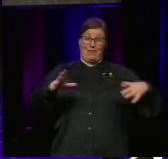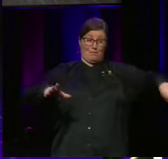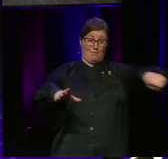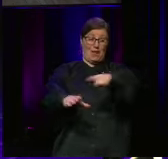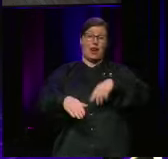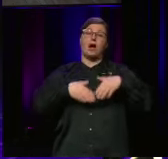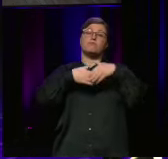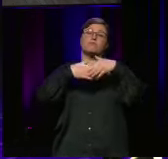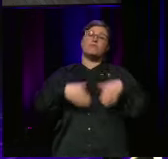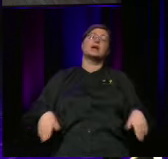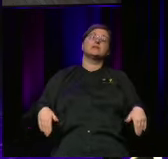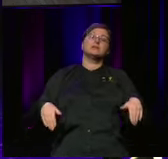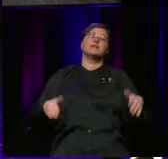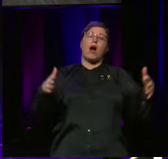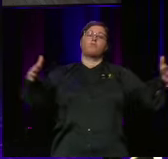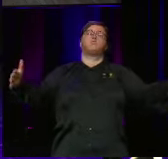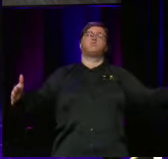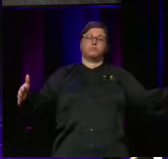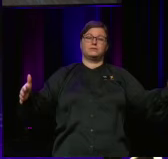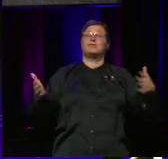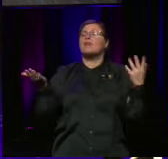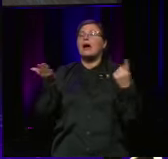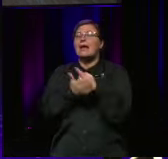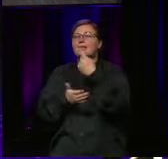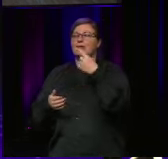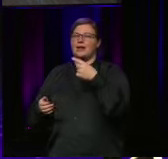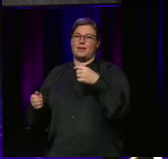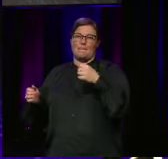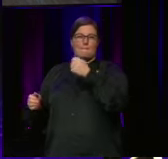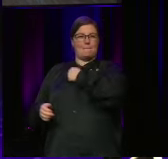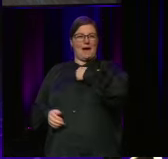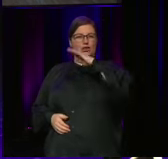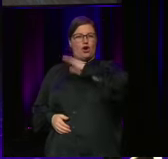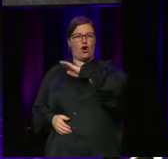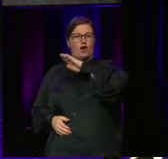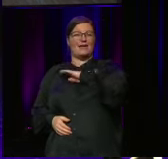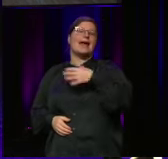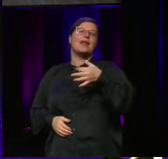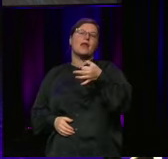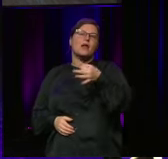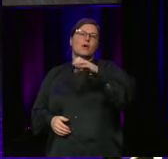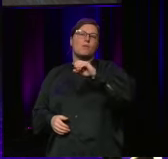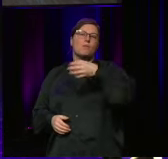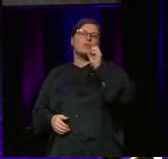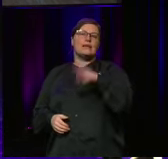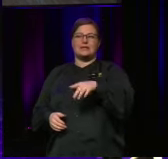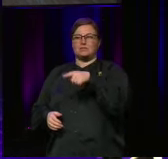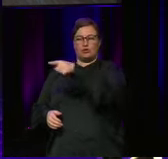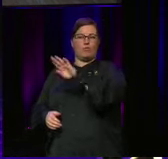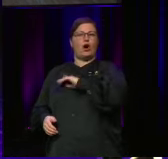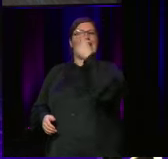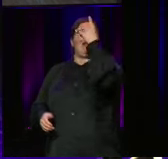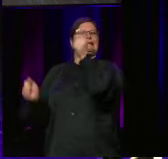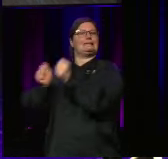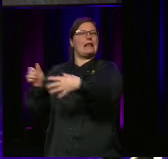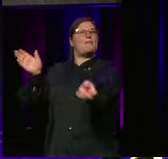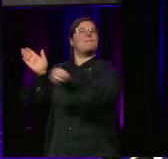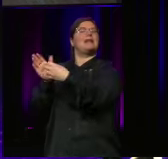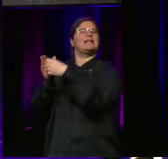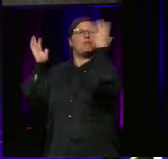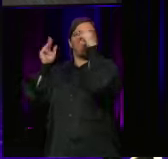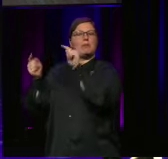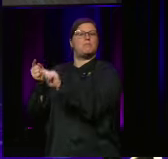då är det ofta så att makthavare eller den här populismen beskriver problem på ett sätt. Ofta är det